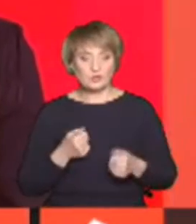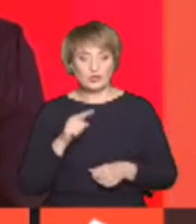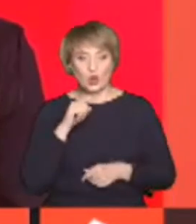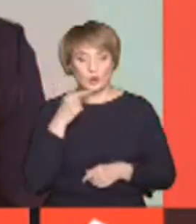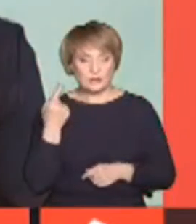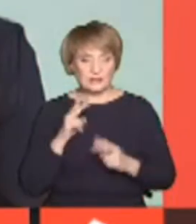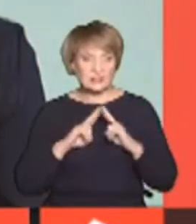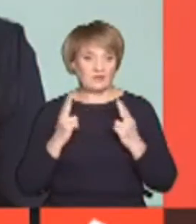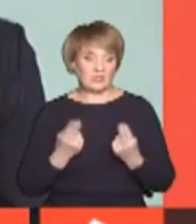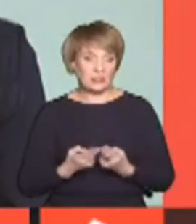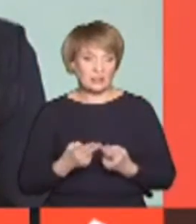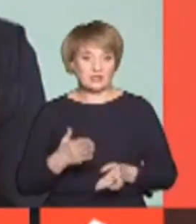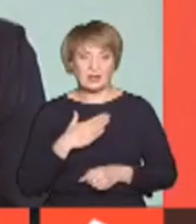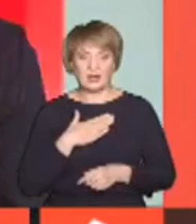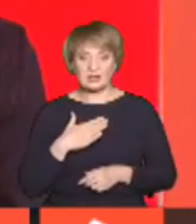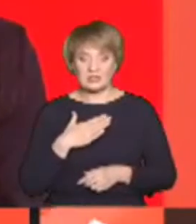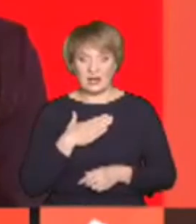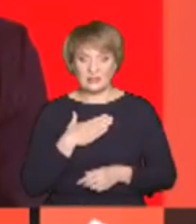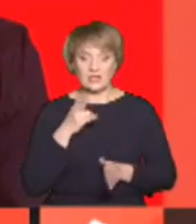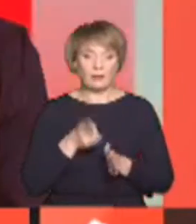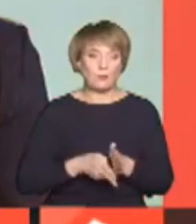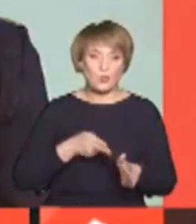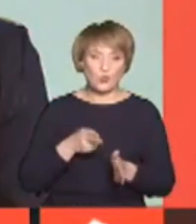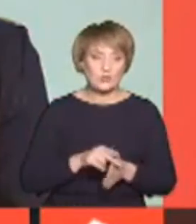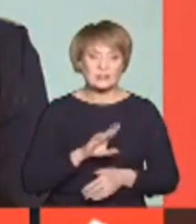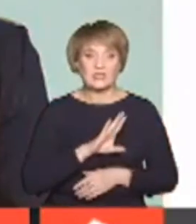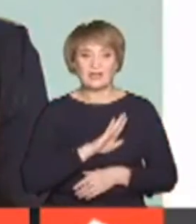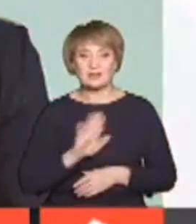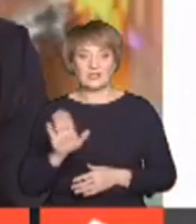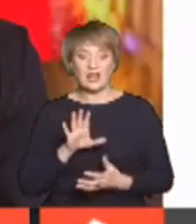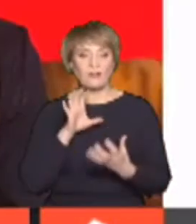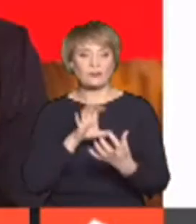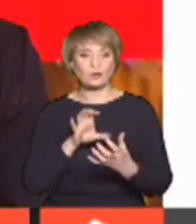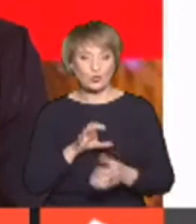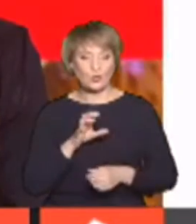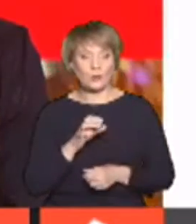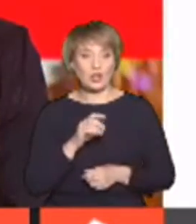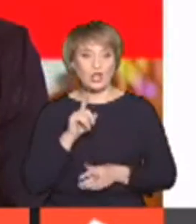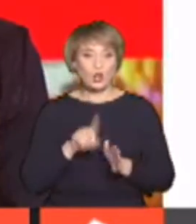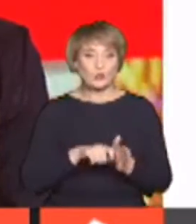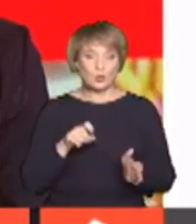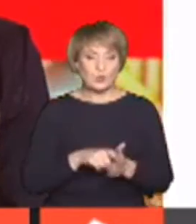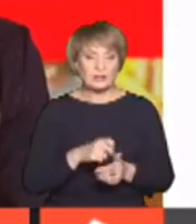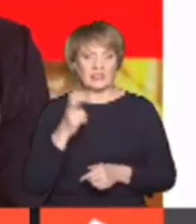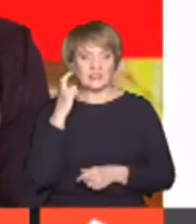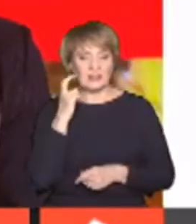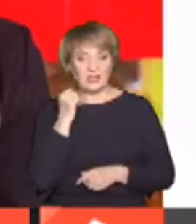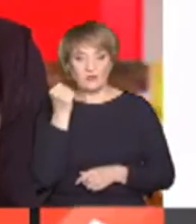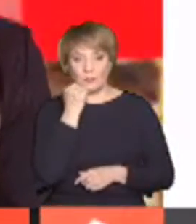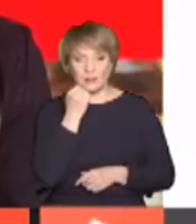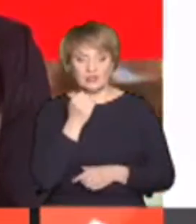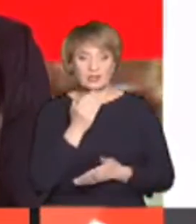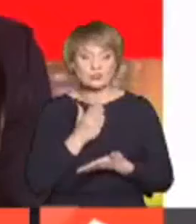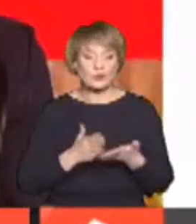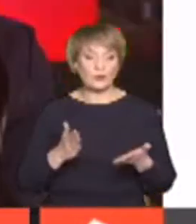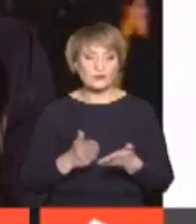Федерацією. Я вважаю, що наші ані поїзди, ані автобуси в Донецьк, Київ, Москва взагалі не мають зараз